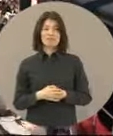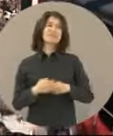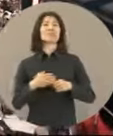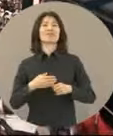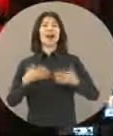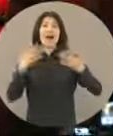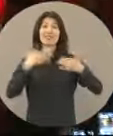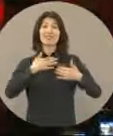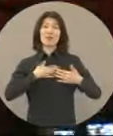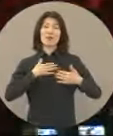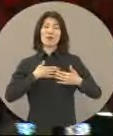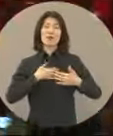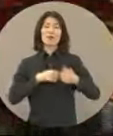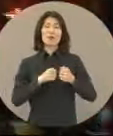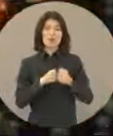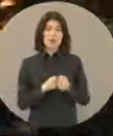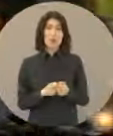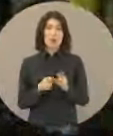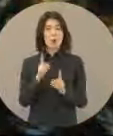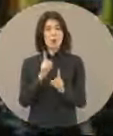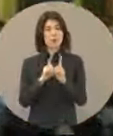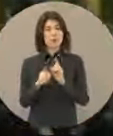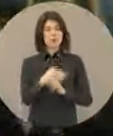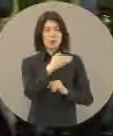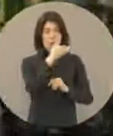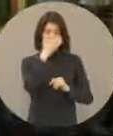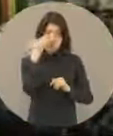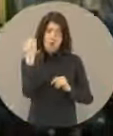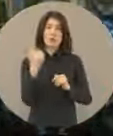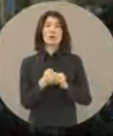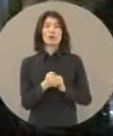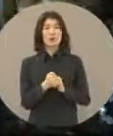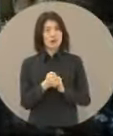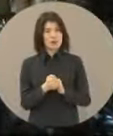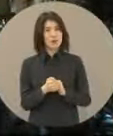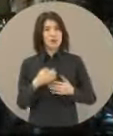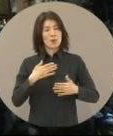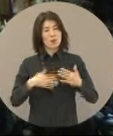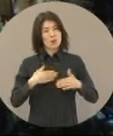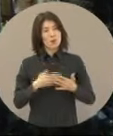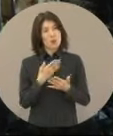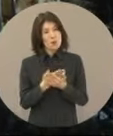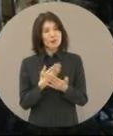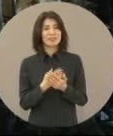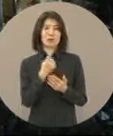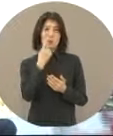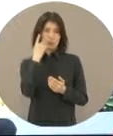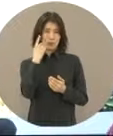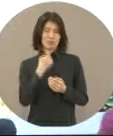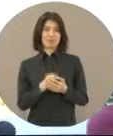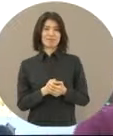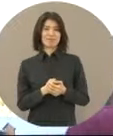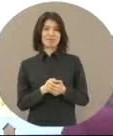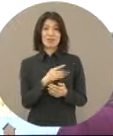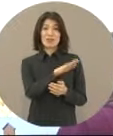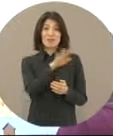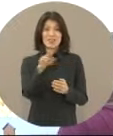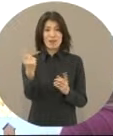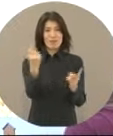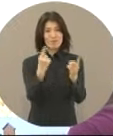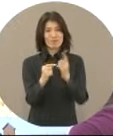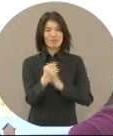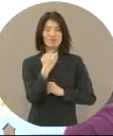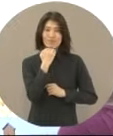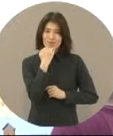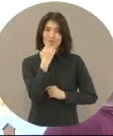秋の一日、ぜひ多くの方に絢爛豪華な川越祭りを堪能していただきたいと思います。皆さんのおいでを